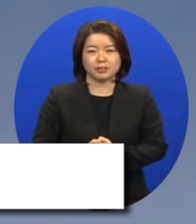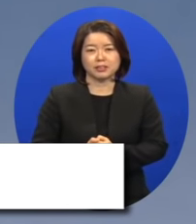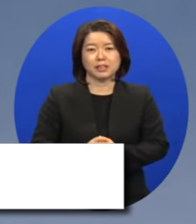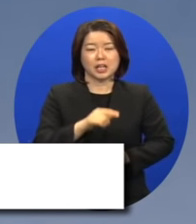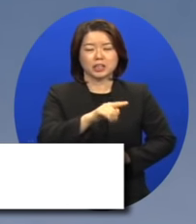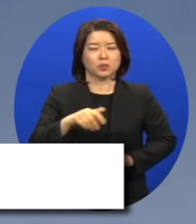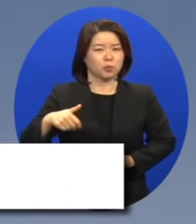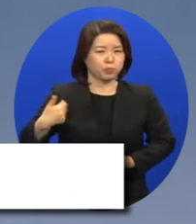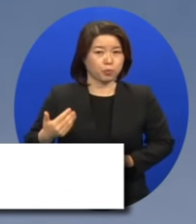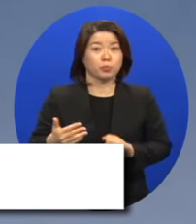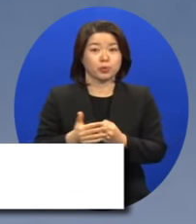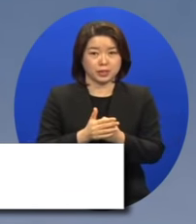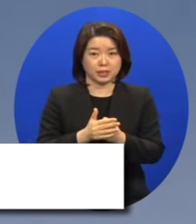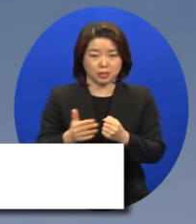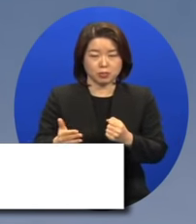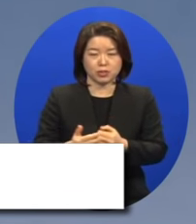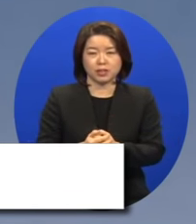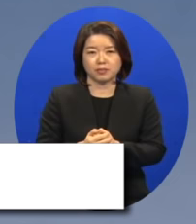몰랐기때문에